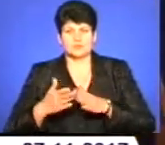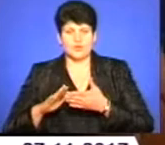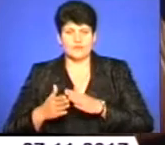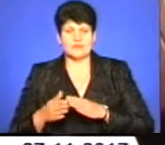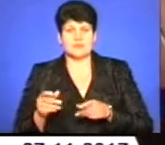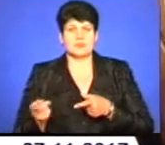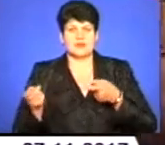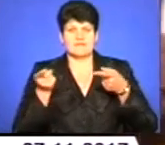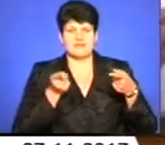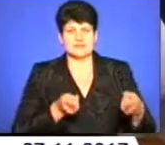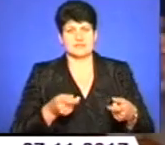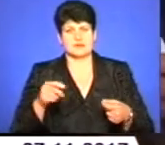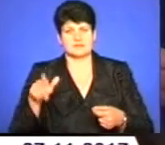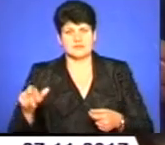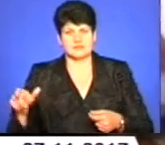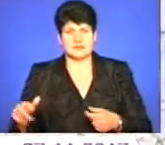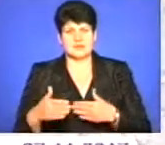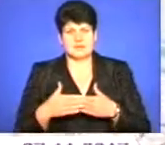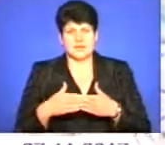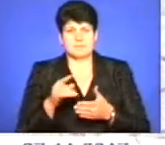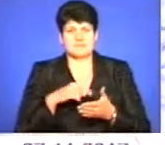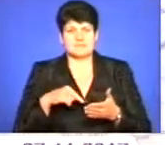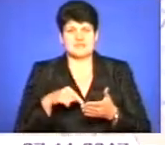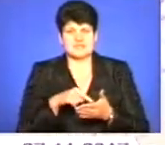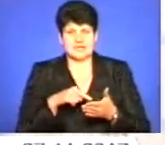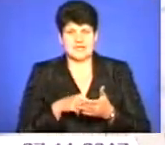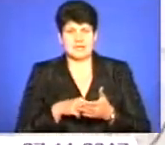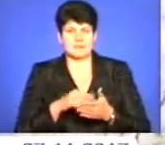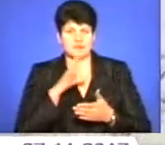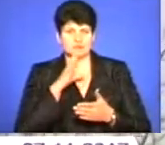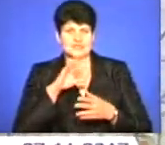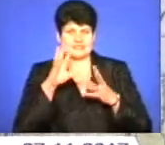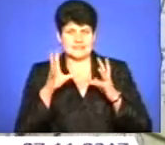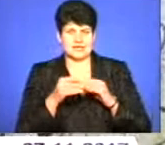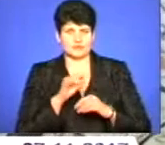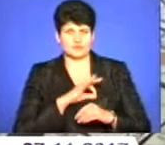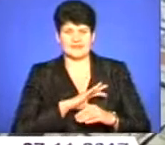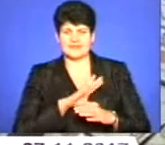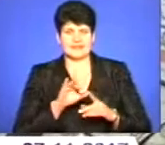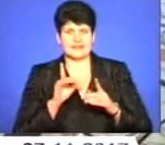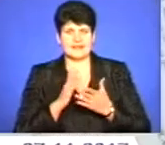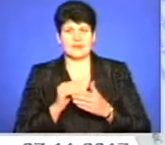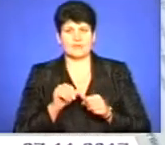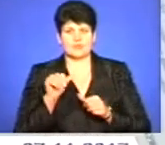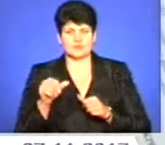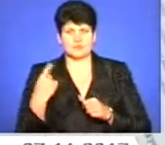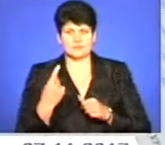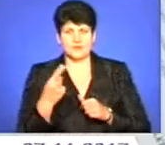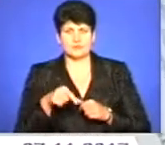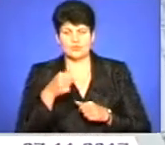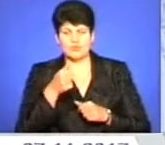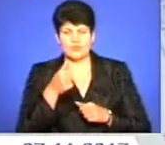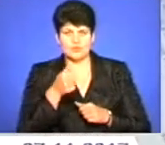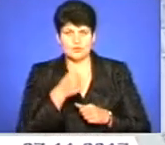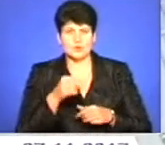перевезення пасажирів на міжміських та приміських маршрутах загального користування, які не виходять за межі області. Цьогоріч конкурс провели у